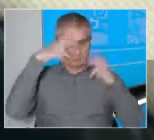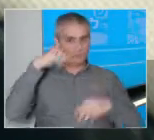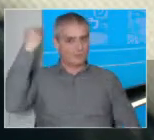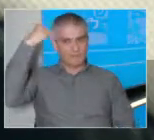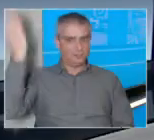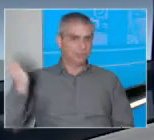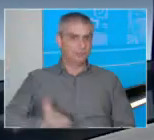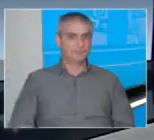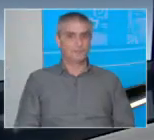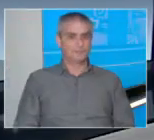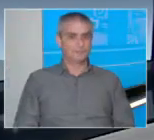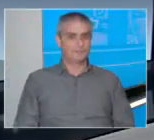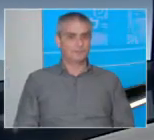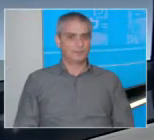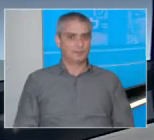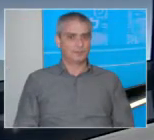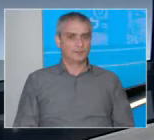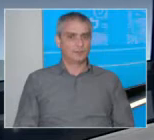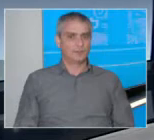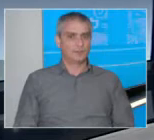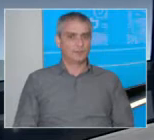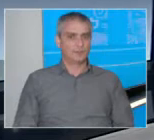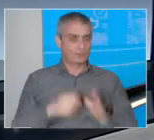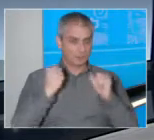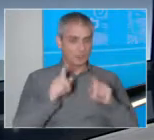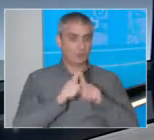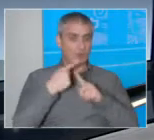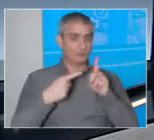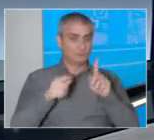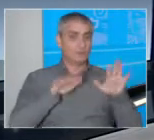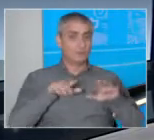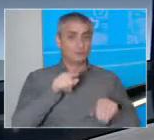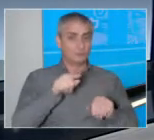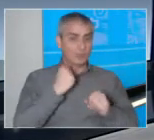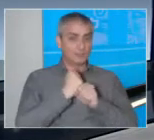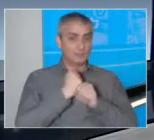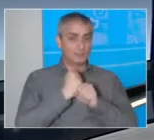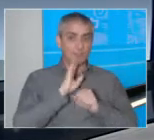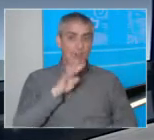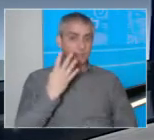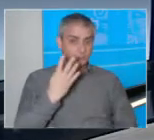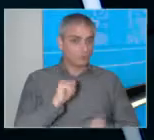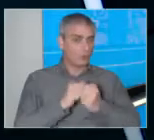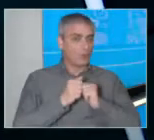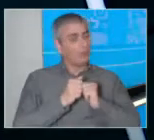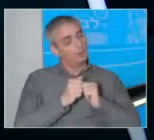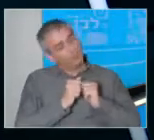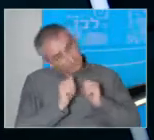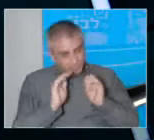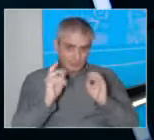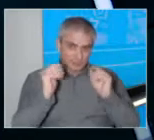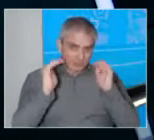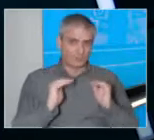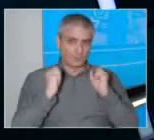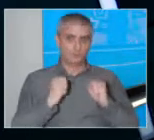זה אומר, מוסי רז? שעדיין אתה בטוח, כמו שהיית בטוח לפני חצי שנה, שהממשלה הזו תמלא את ימי ארבע שנים, או שהיום אתה טיפ-טיפה